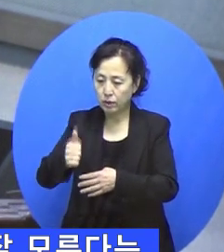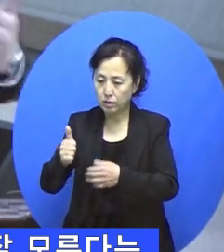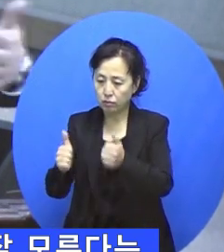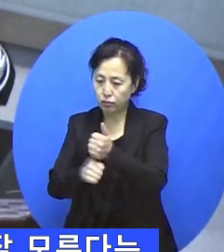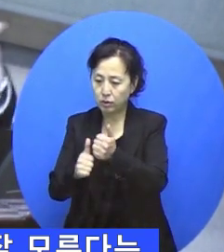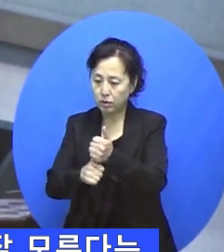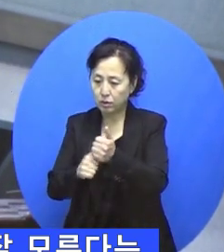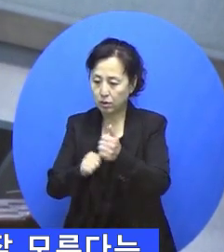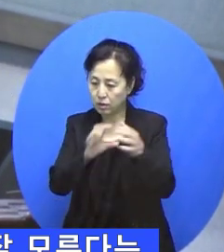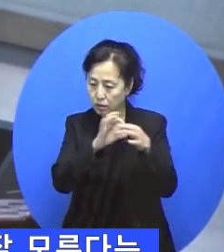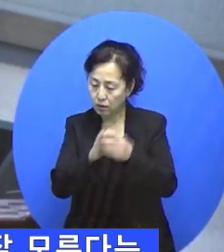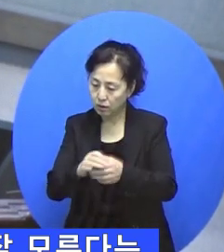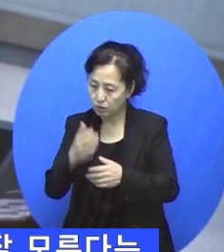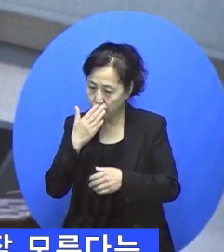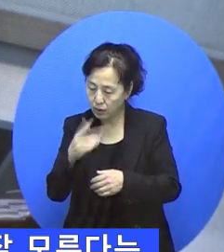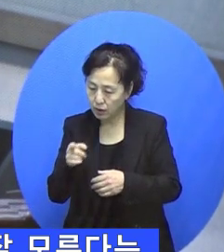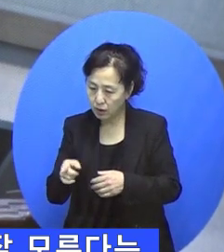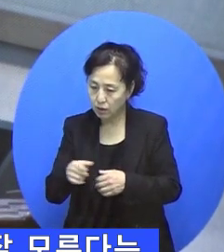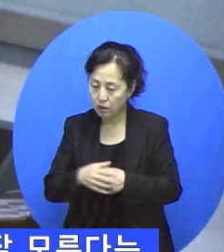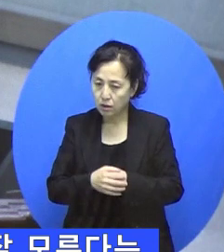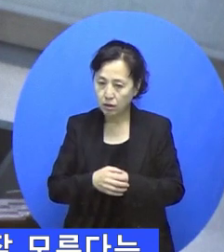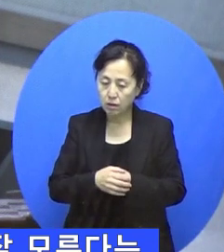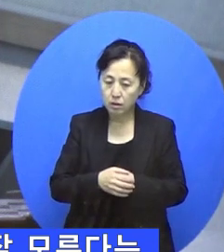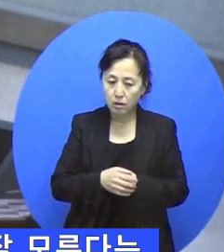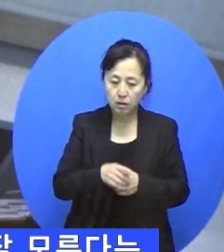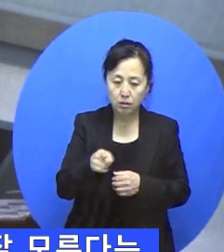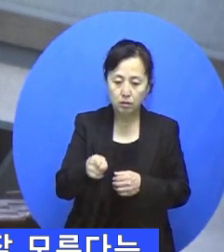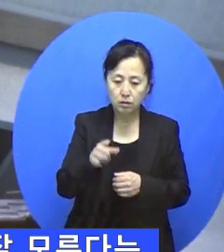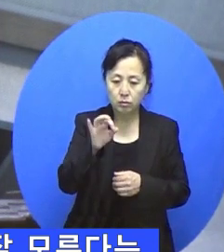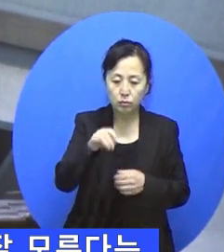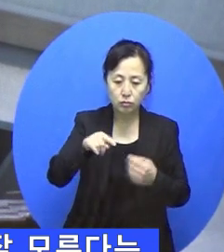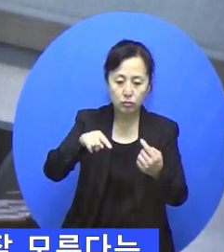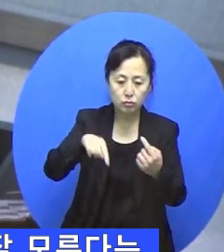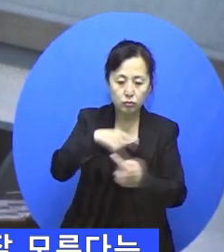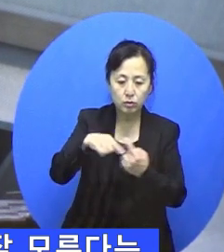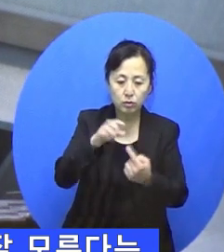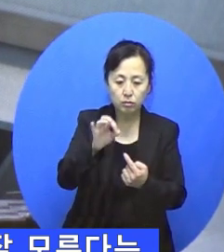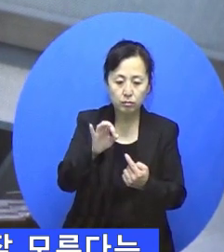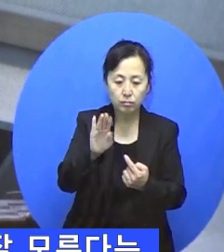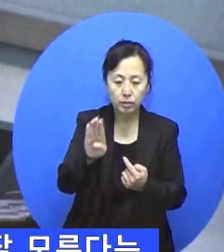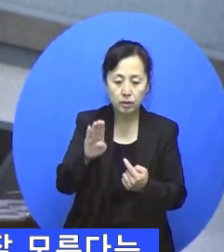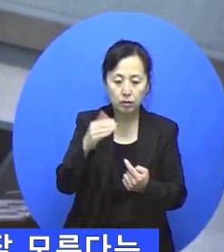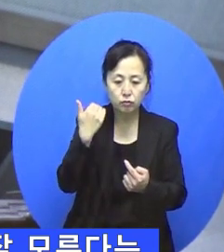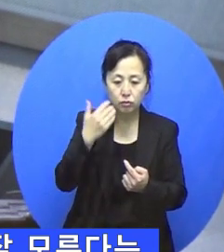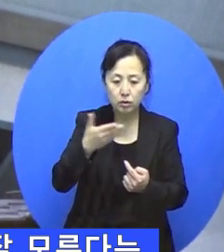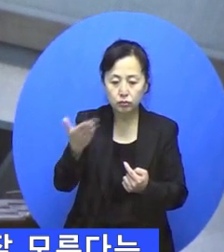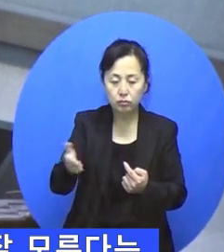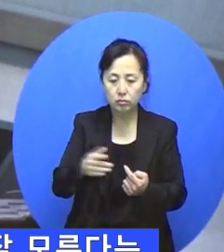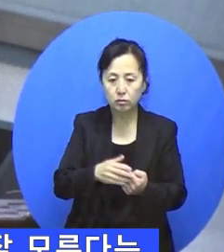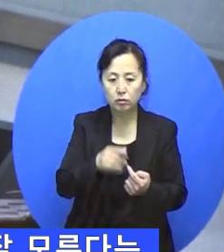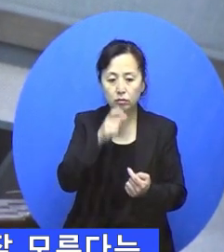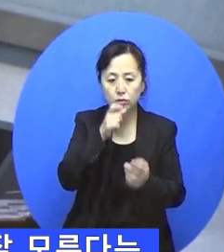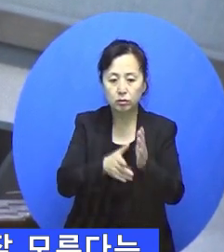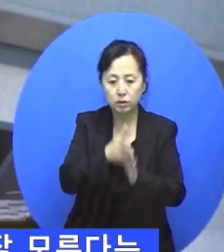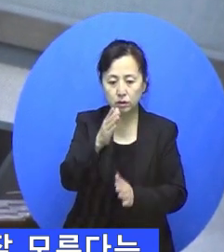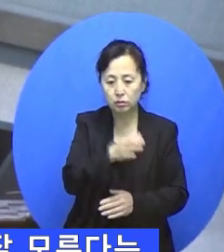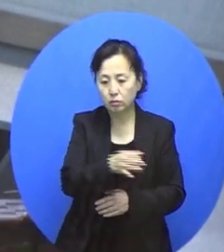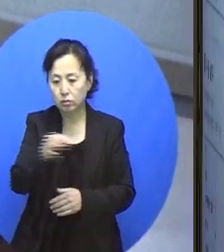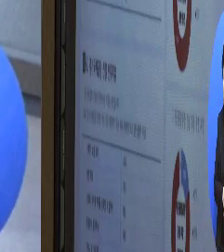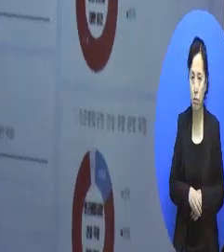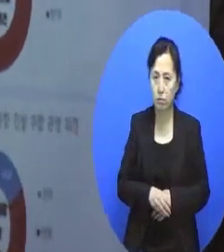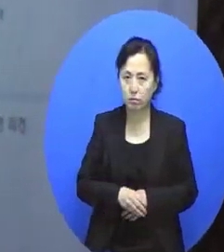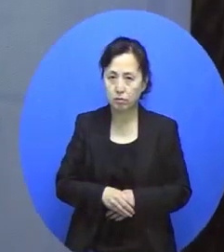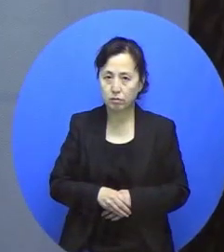있겠죠. 계속 같은 분들이랑 일을 하니까. 하지만 고인물을 썩기 마련이기 때문에 그런 부분을 미리미리 좀 단속을 하셨어야